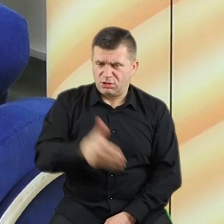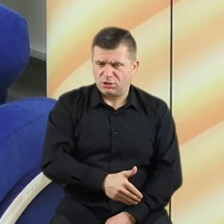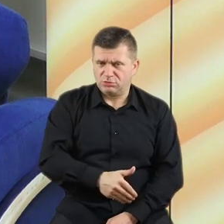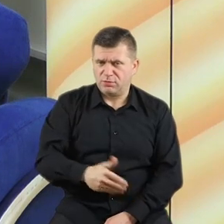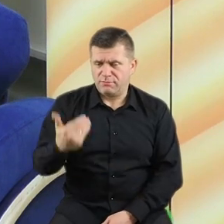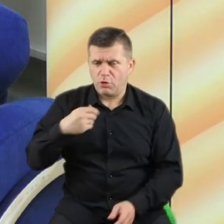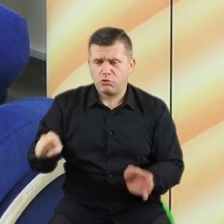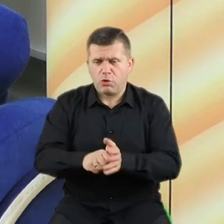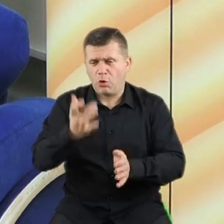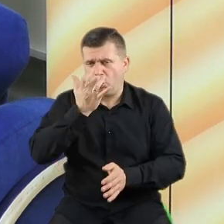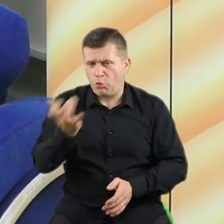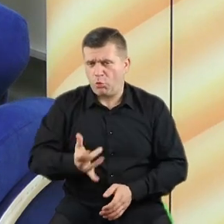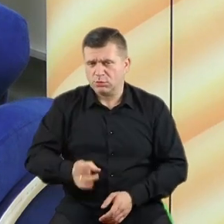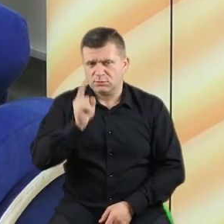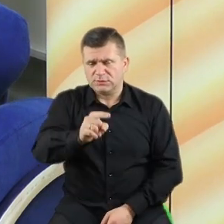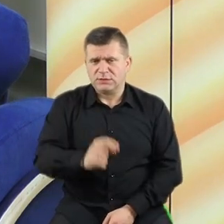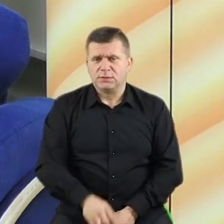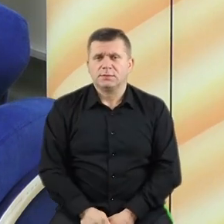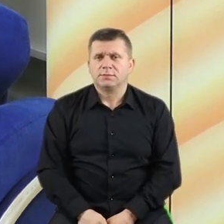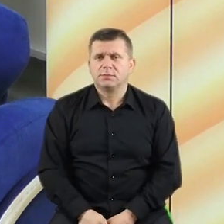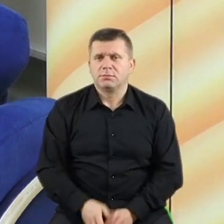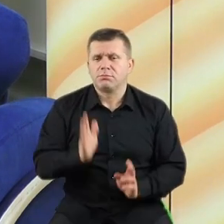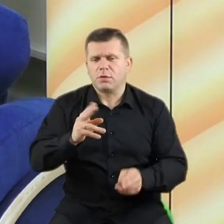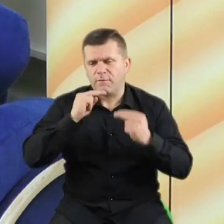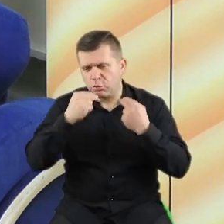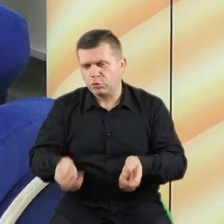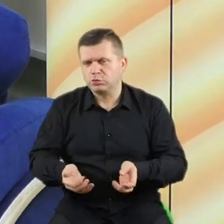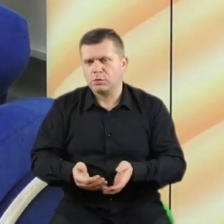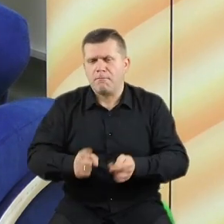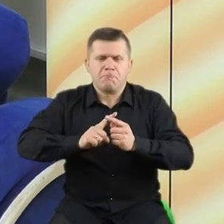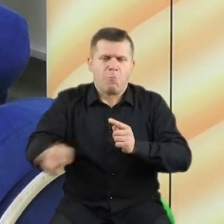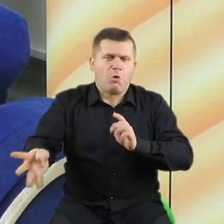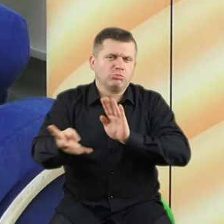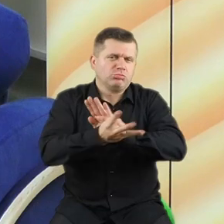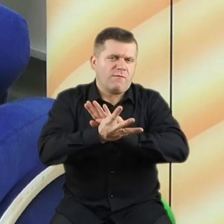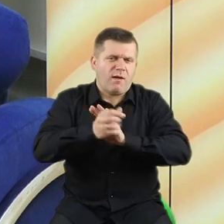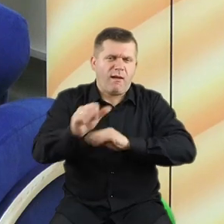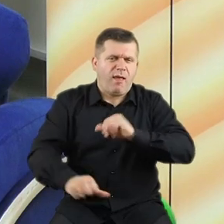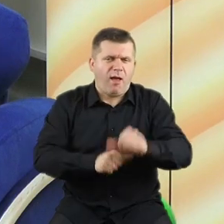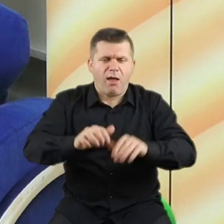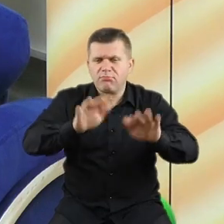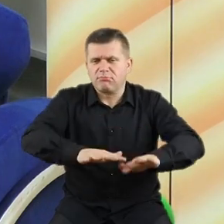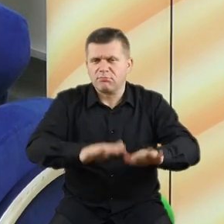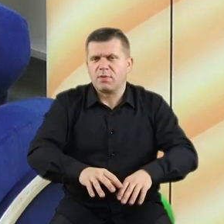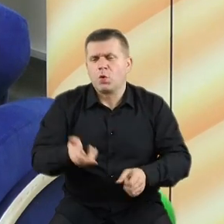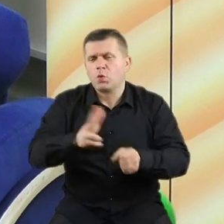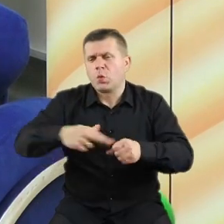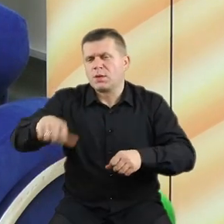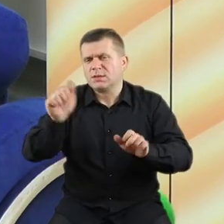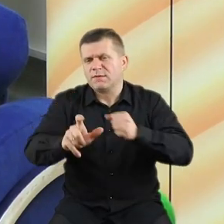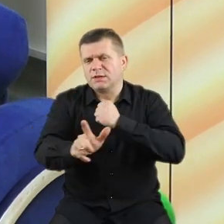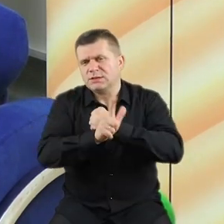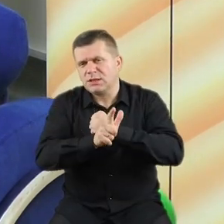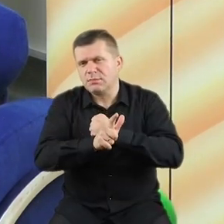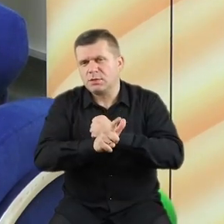3000 trafiły do Związku Radzieckiego i wróciły po najprędzej po 19 latach ze Związku Radzieckiego. Niektórzy w latach